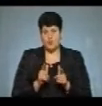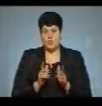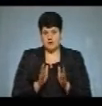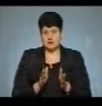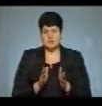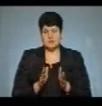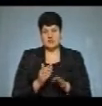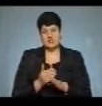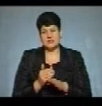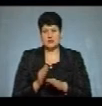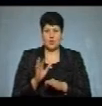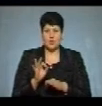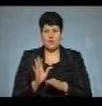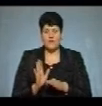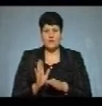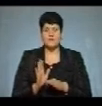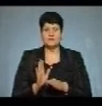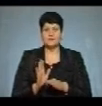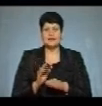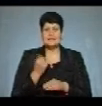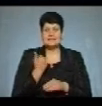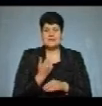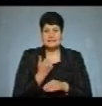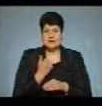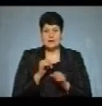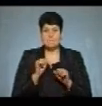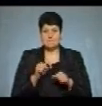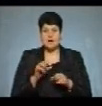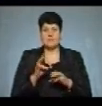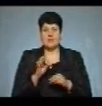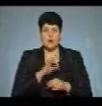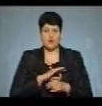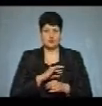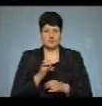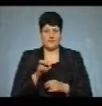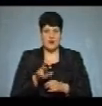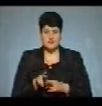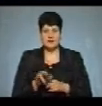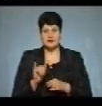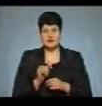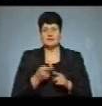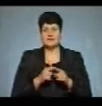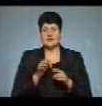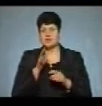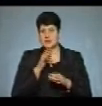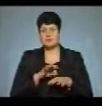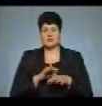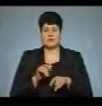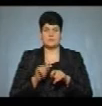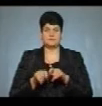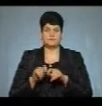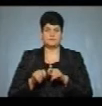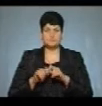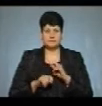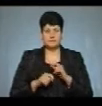погодились частково з їх правом на користування. І в даний час проводяться слідчі дії,